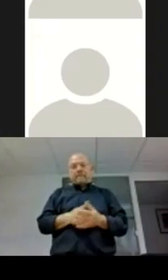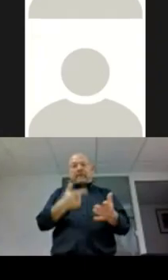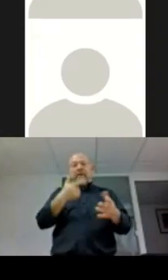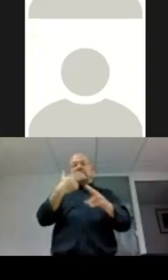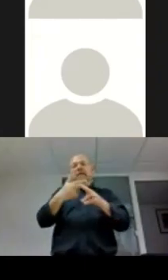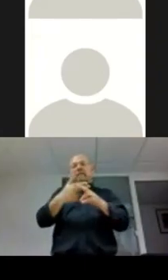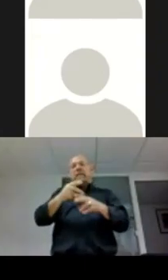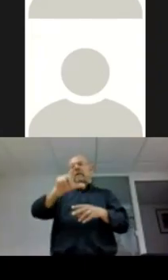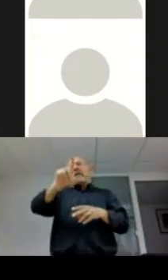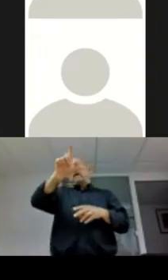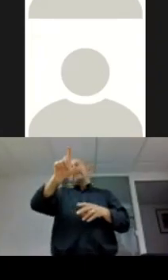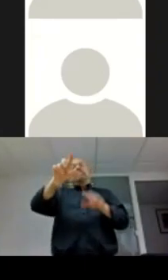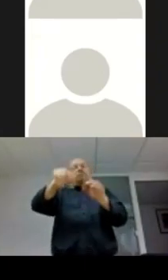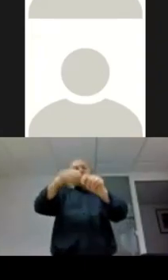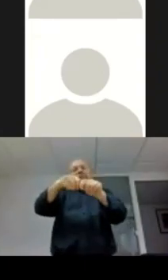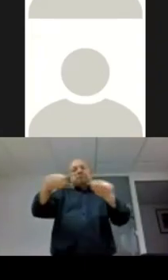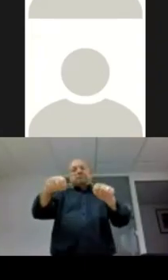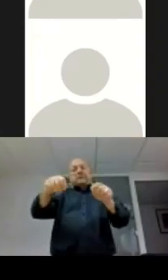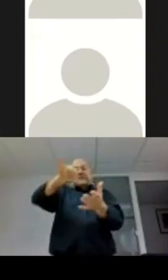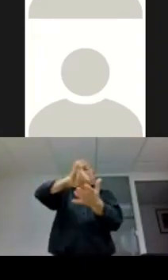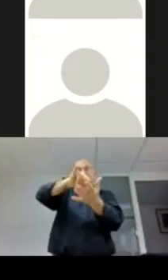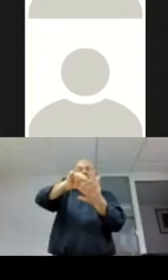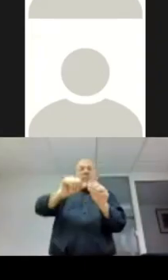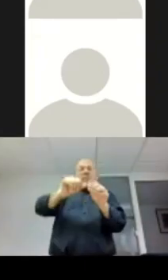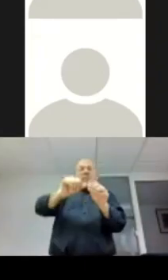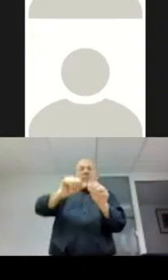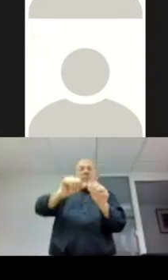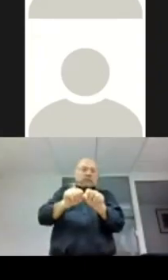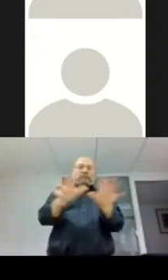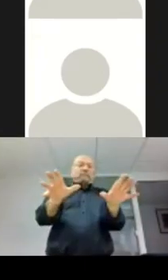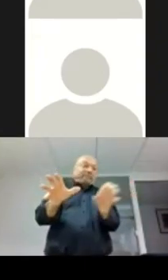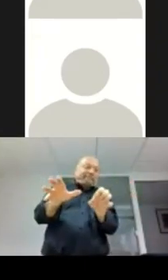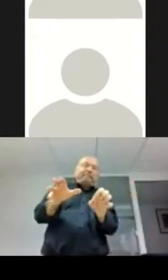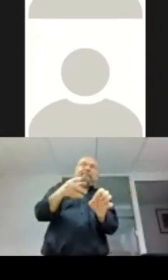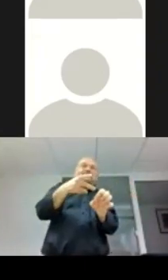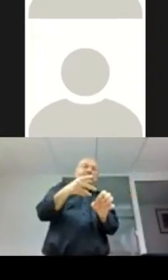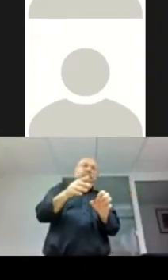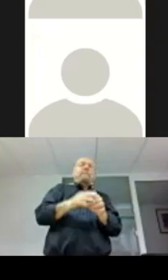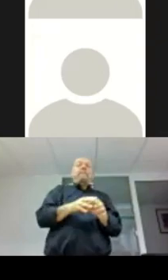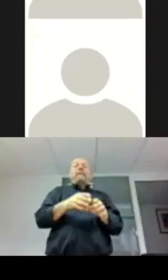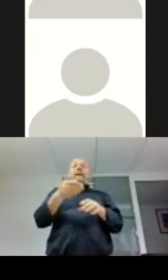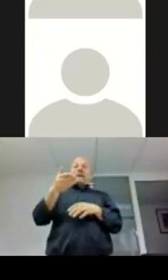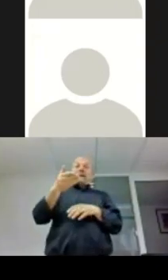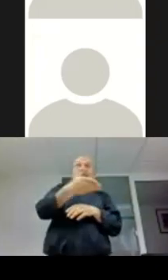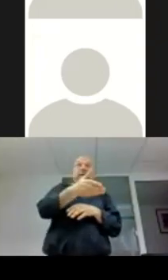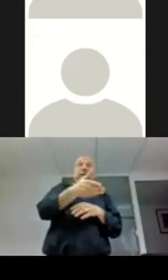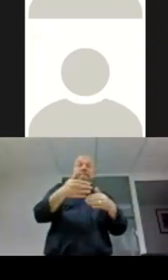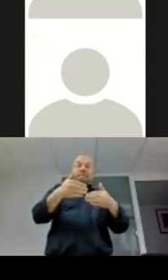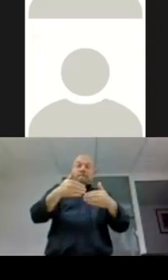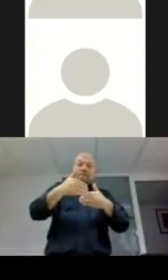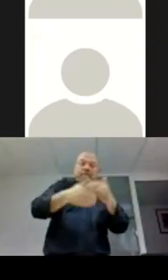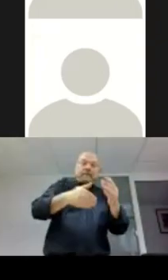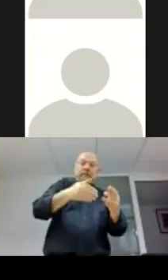premier critère, c'est ce qu'on appelle la ligature centrale des vaisseaux. Et ensuite, il va falloir